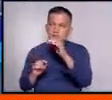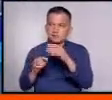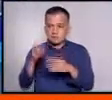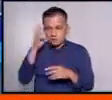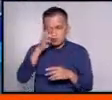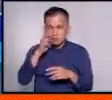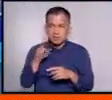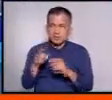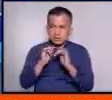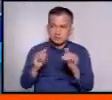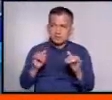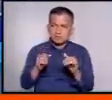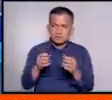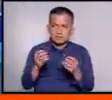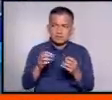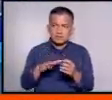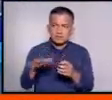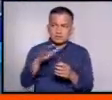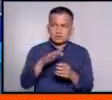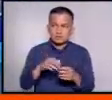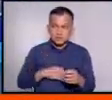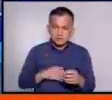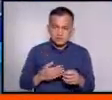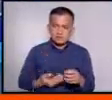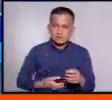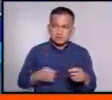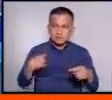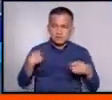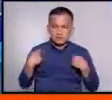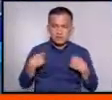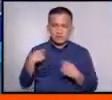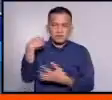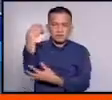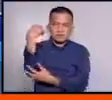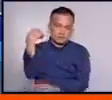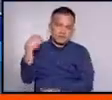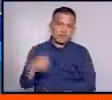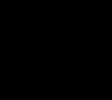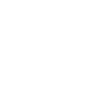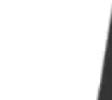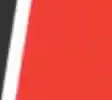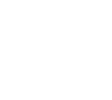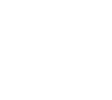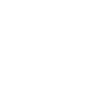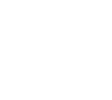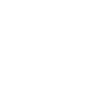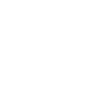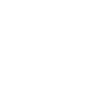daw ito, lalo't karamihan ng mga nabubuntis na teenager ay mahihirap.